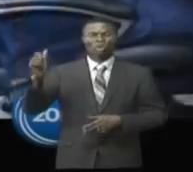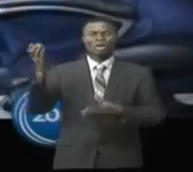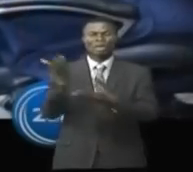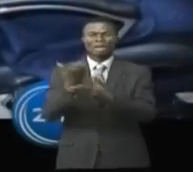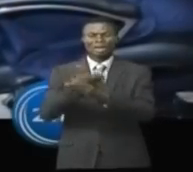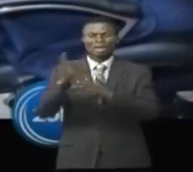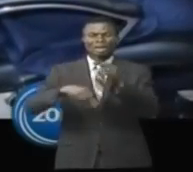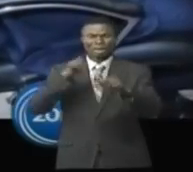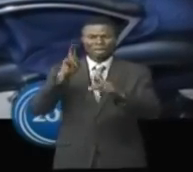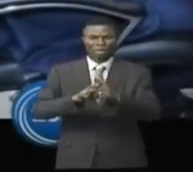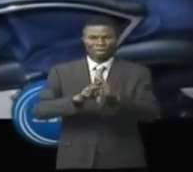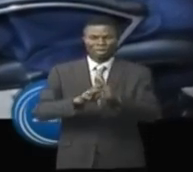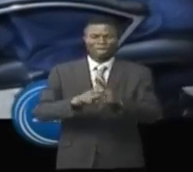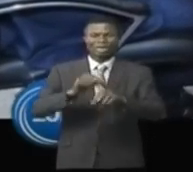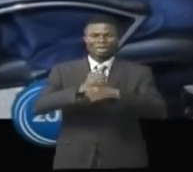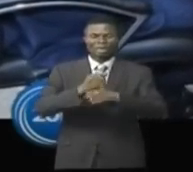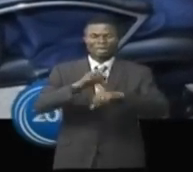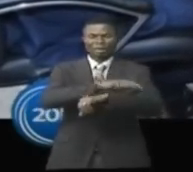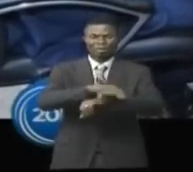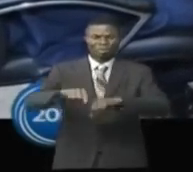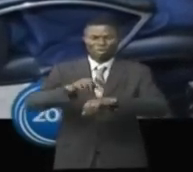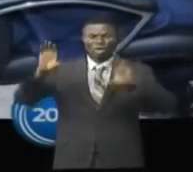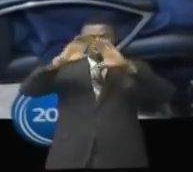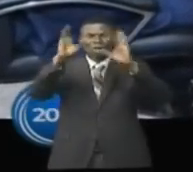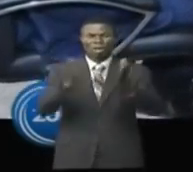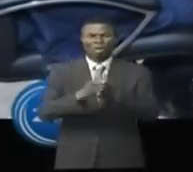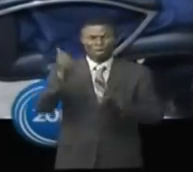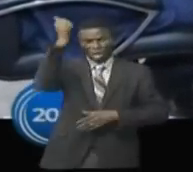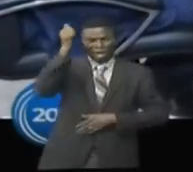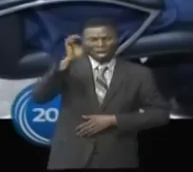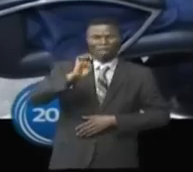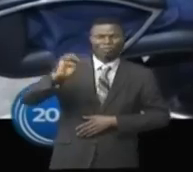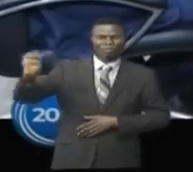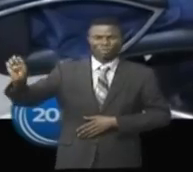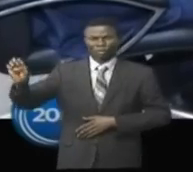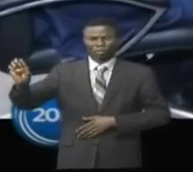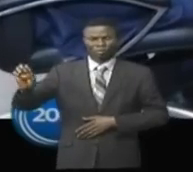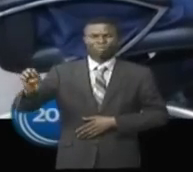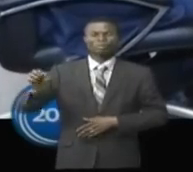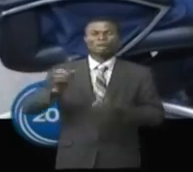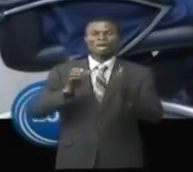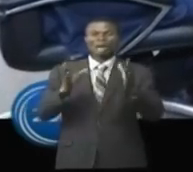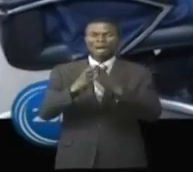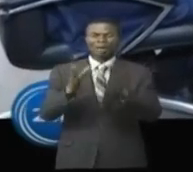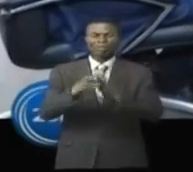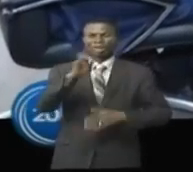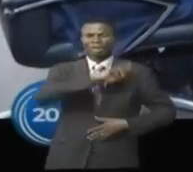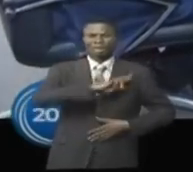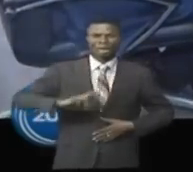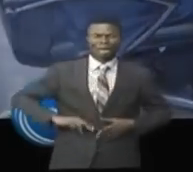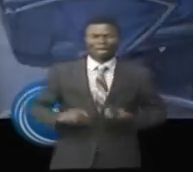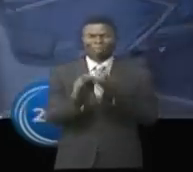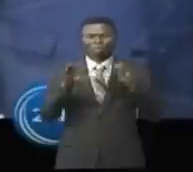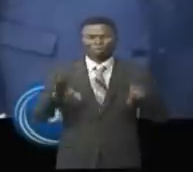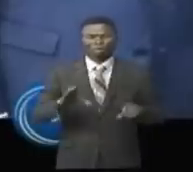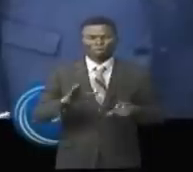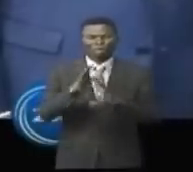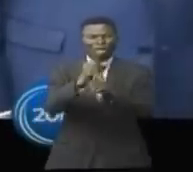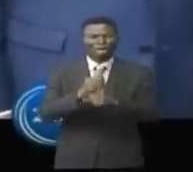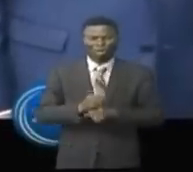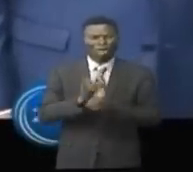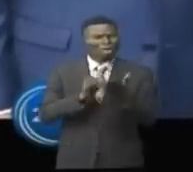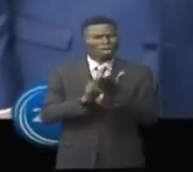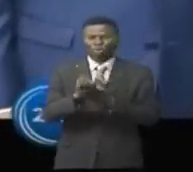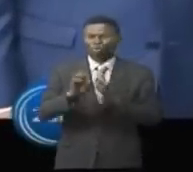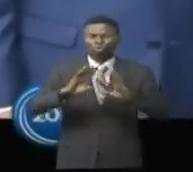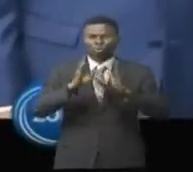du traité d'établissement de la Communauté d'Afrique de l'Est par la République démocratique du Congo. Elle jouit de tout le droit